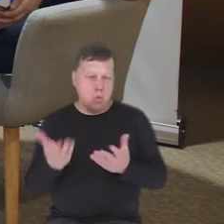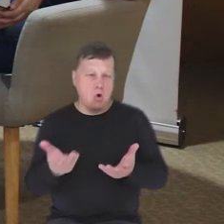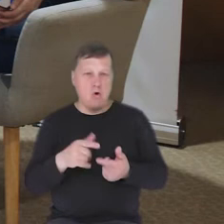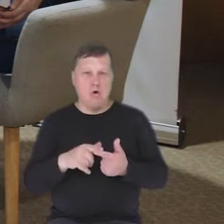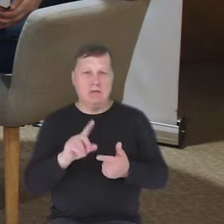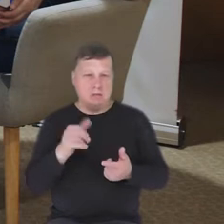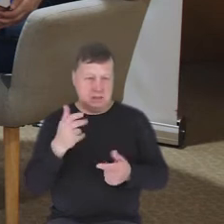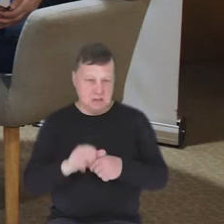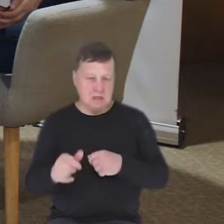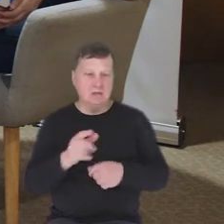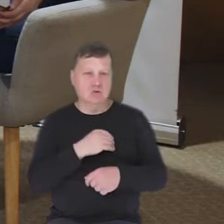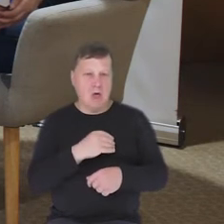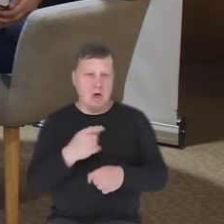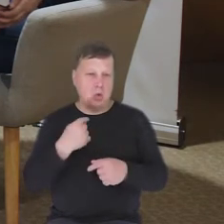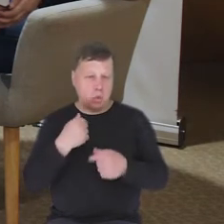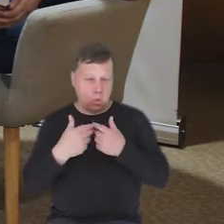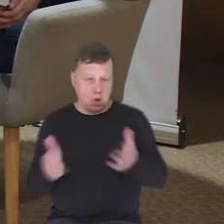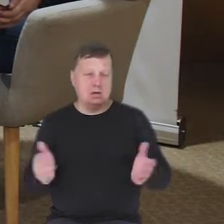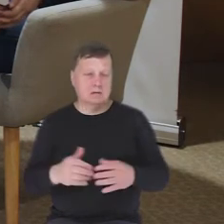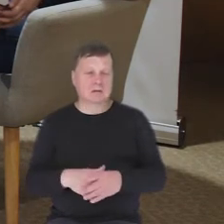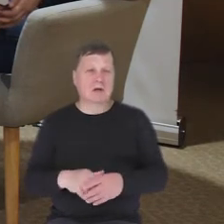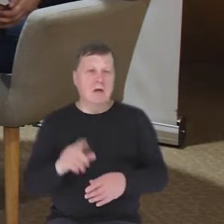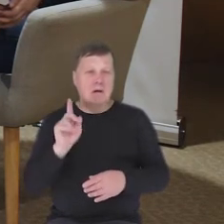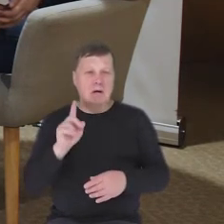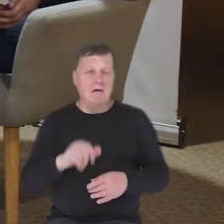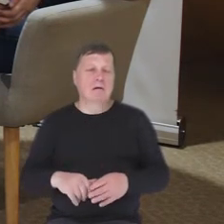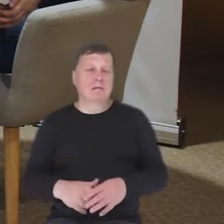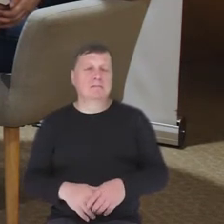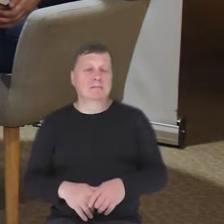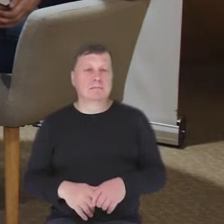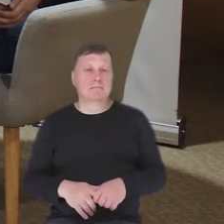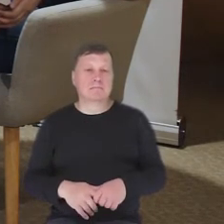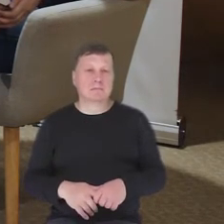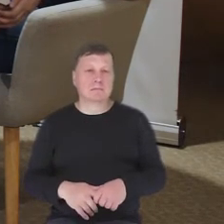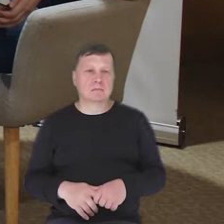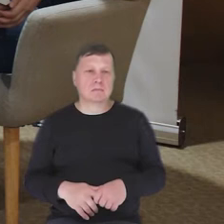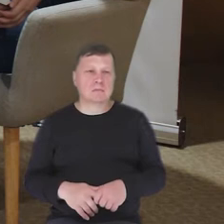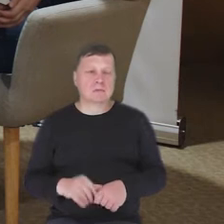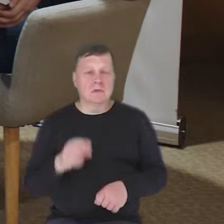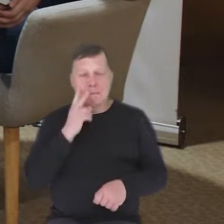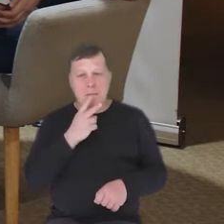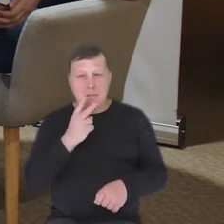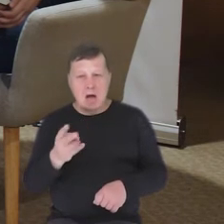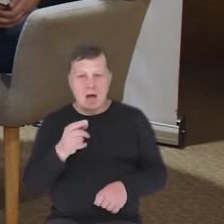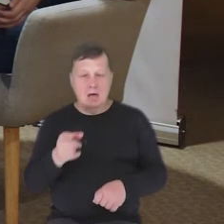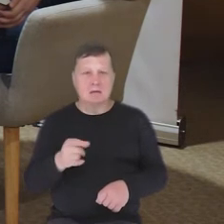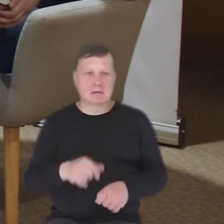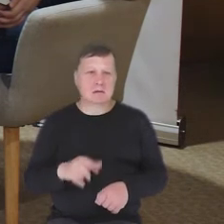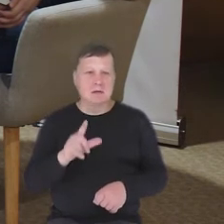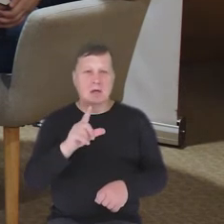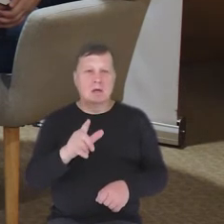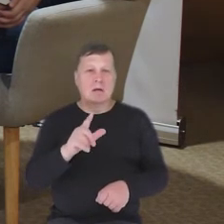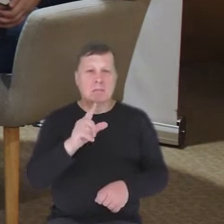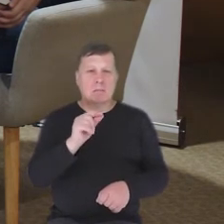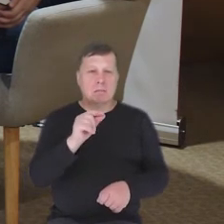takim głosem bardzo szczerym. Ale patrząc na to, jakby w jaką stronę się toczy ta postpunkowa